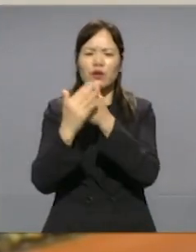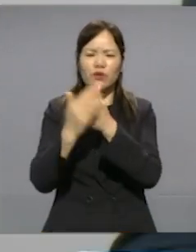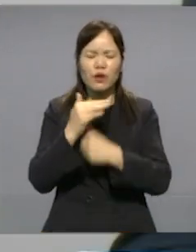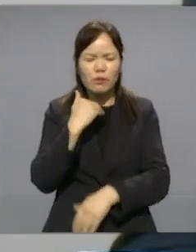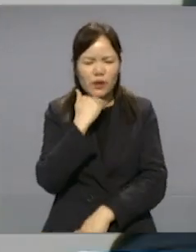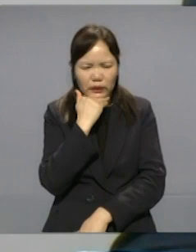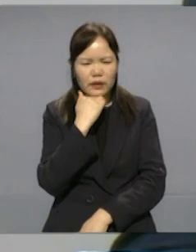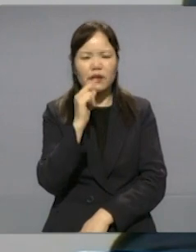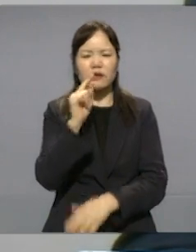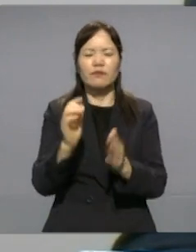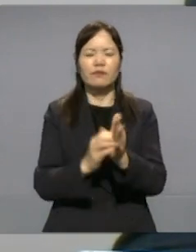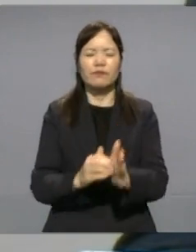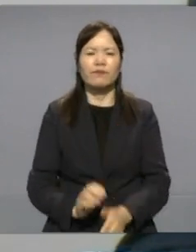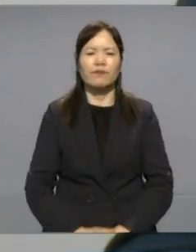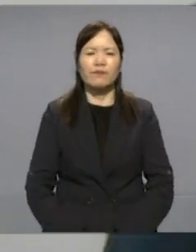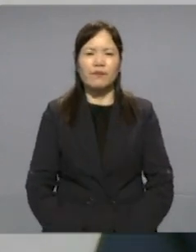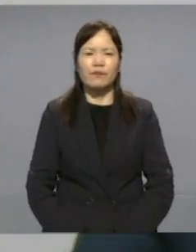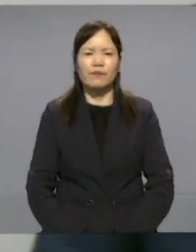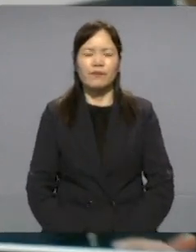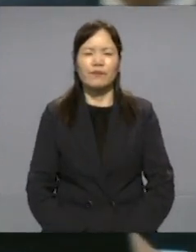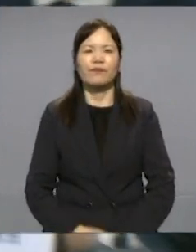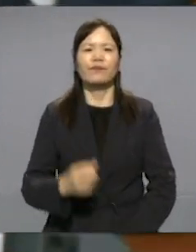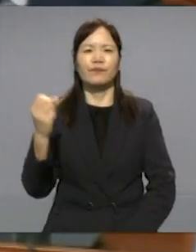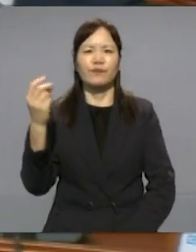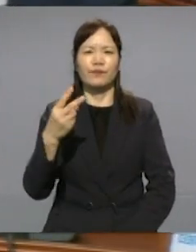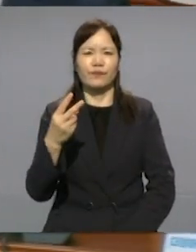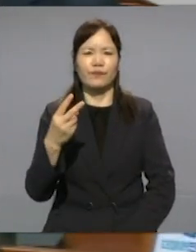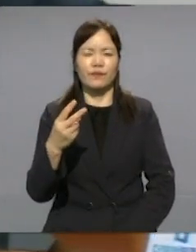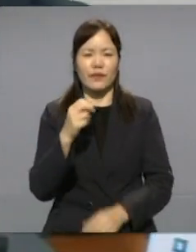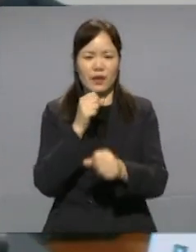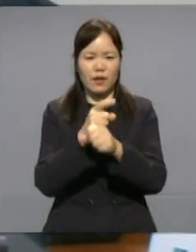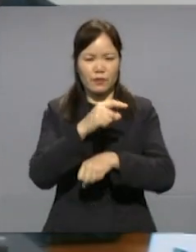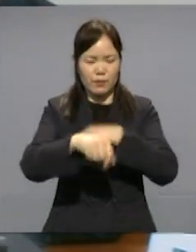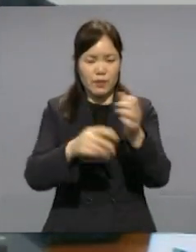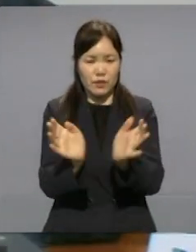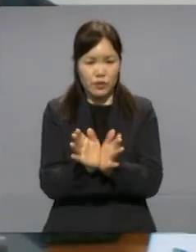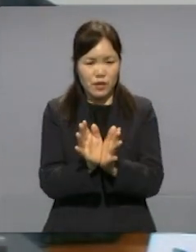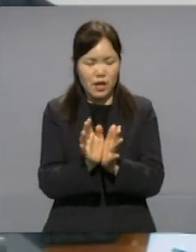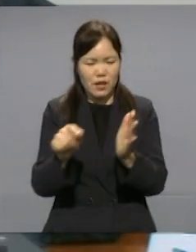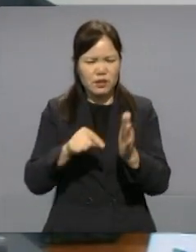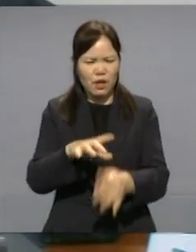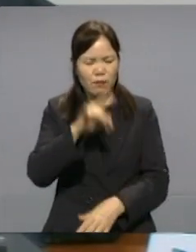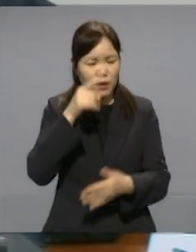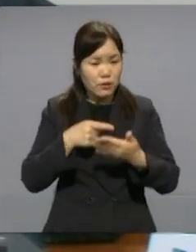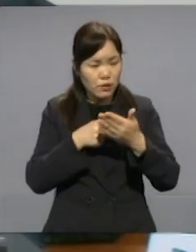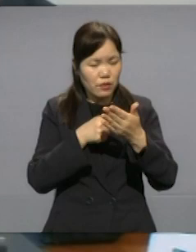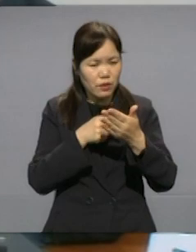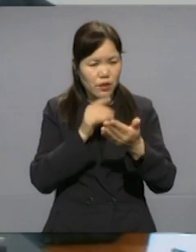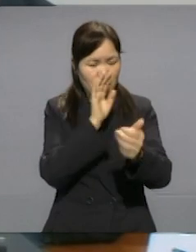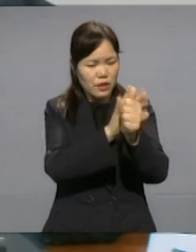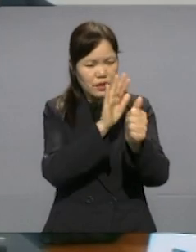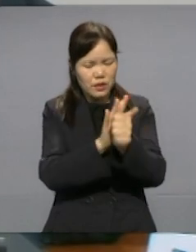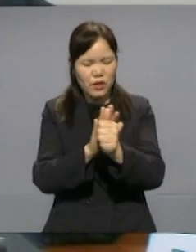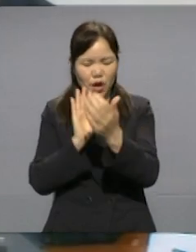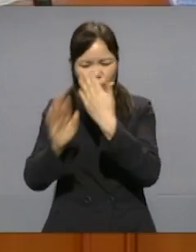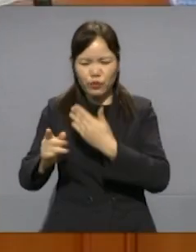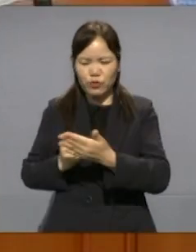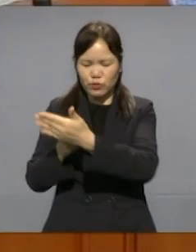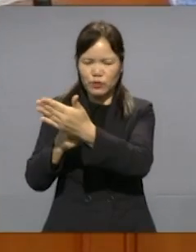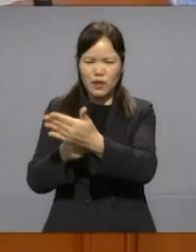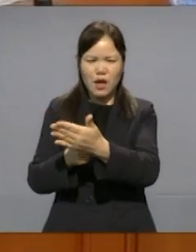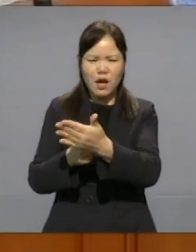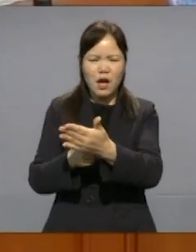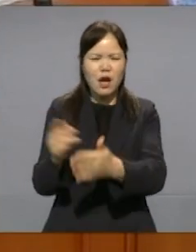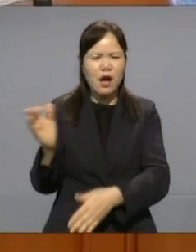이같이 밝혔습니다. 그러면서 이미 민주당에서는 선 지원 후 구상권 청구, 깡통